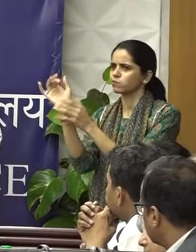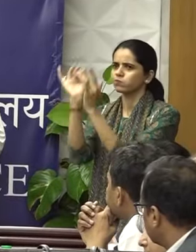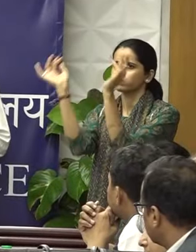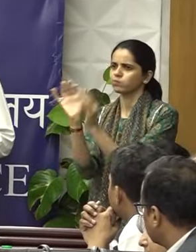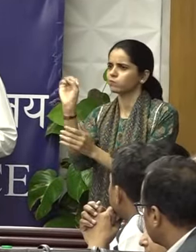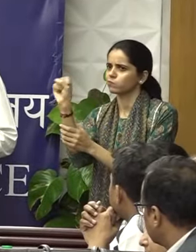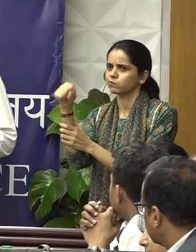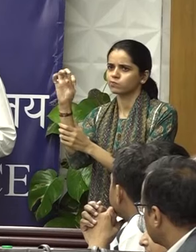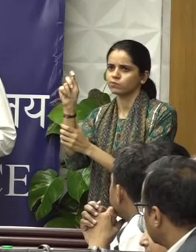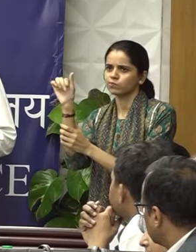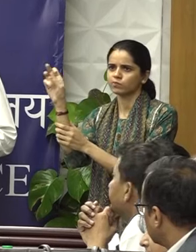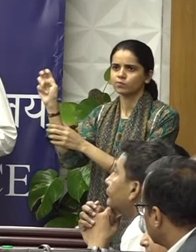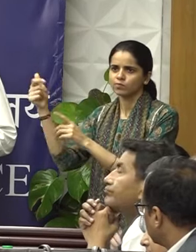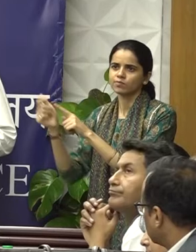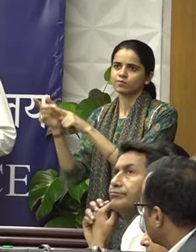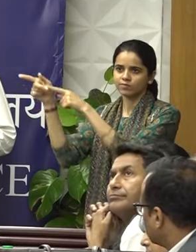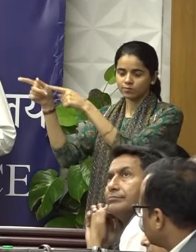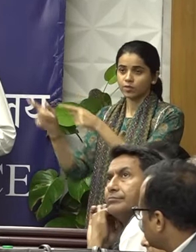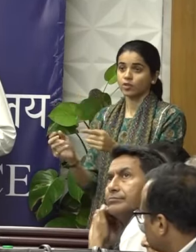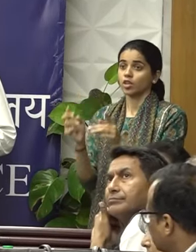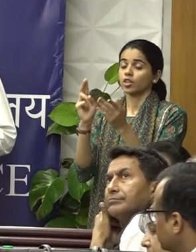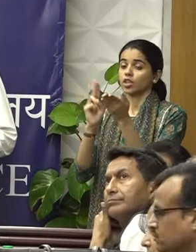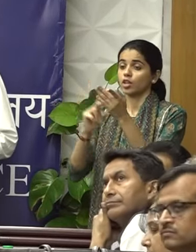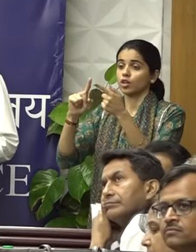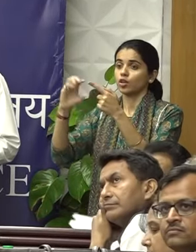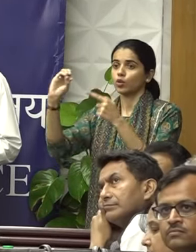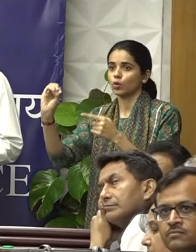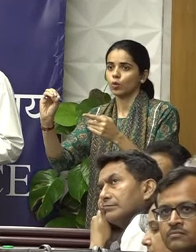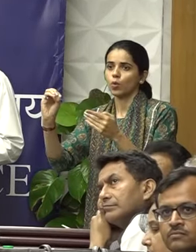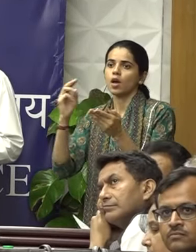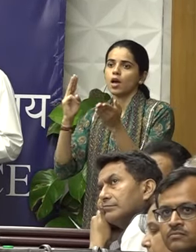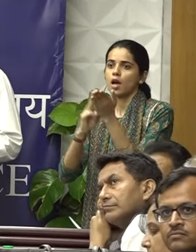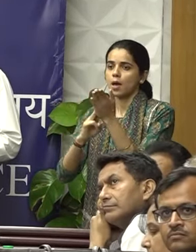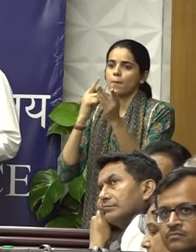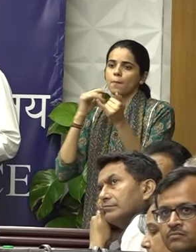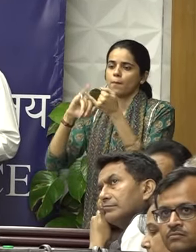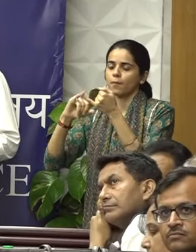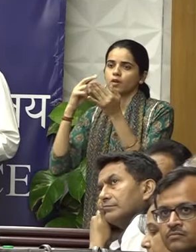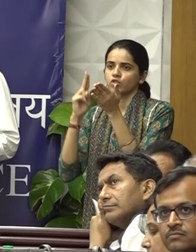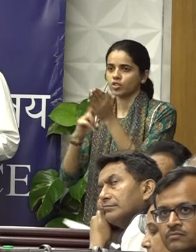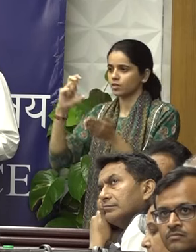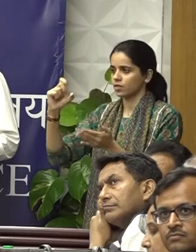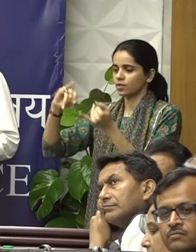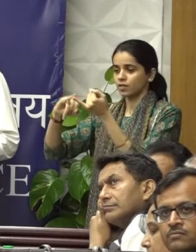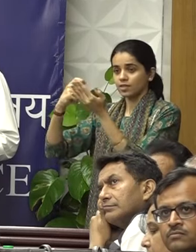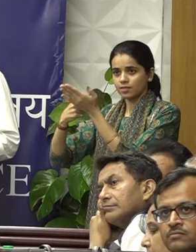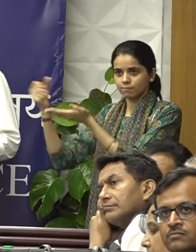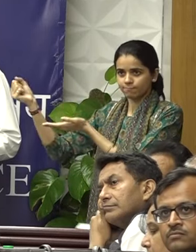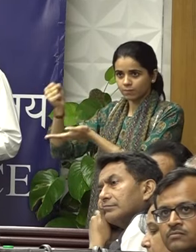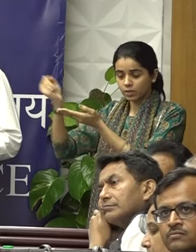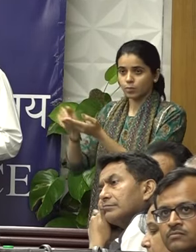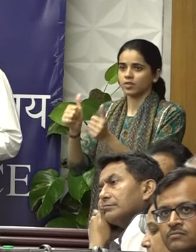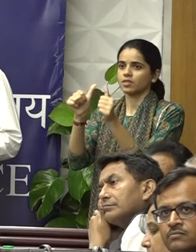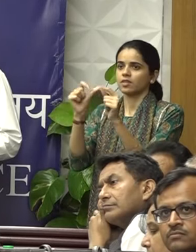साथ ही हमारे मध्य उपस्थित हैं न्यू मिशन फाउंडेशन के प्रतिनिधि। सीएसआर के तहत पीडब्ल्यूडी और गैर